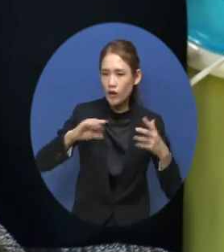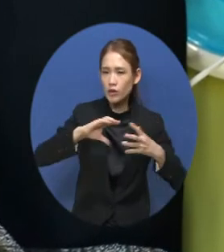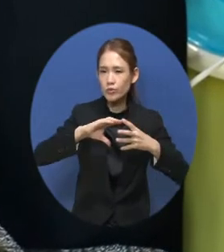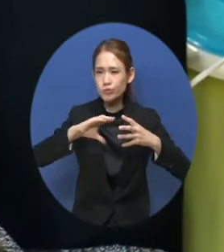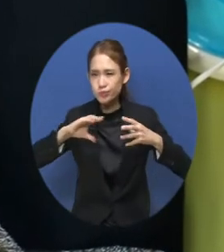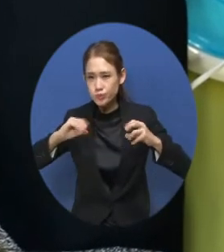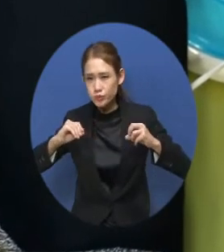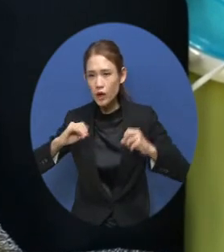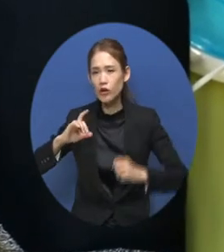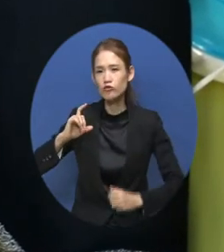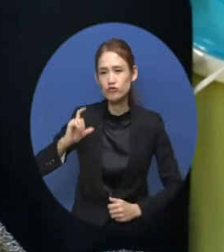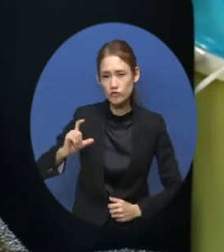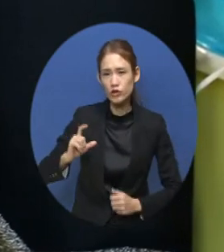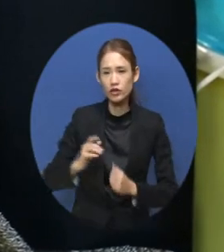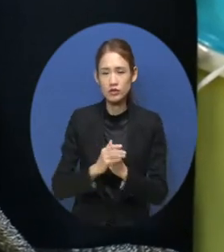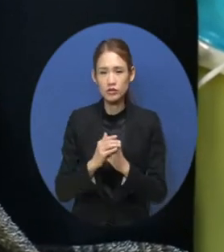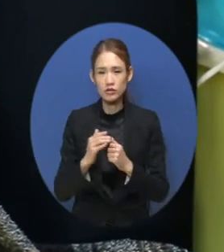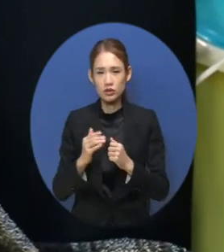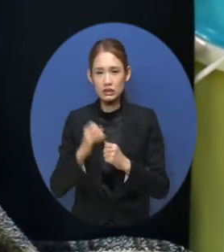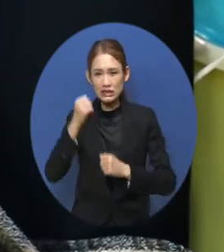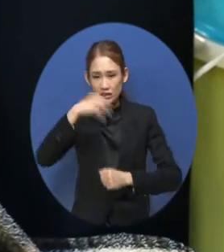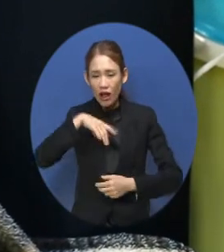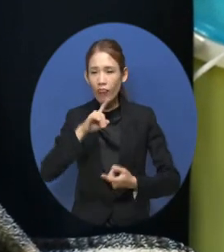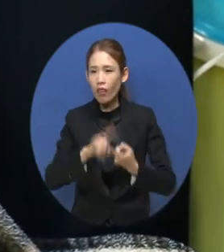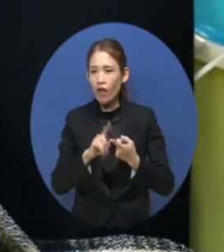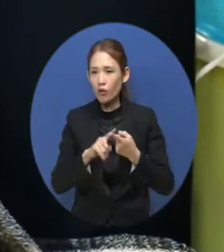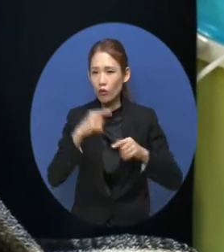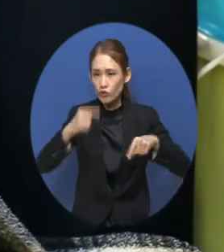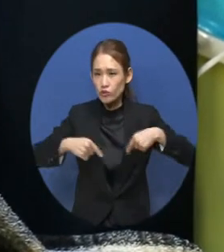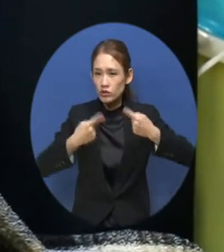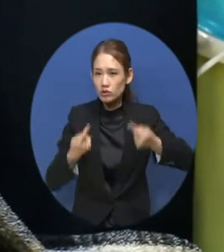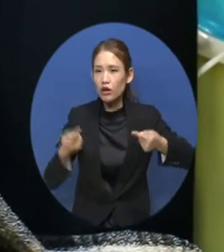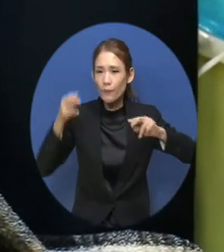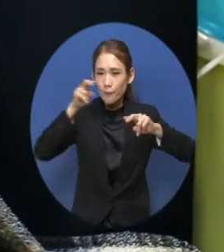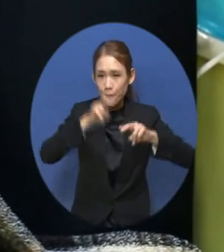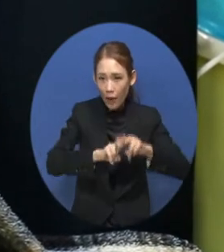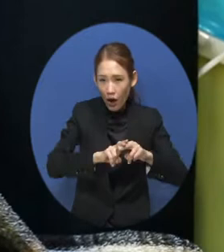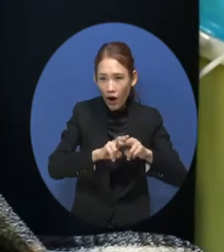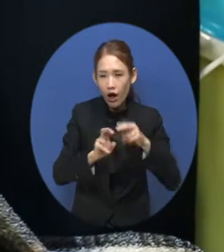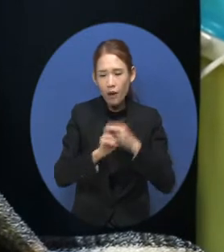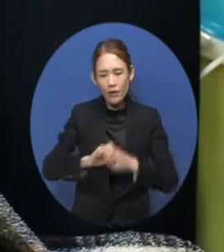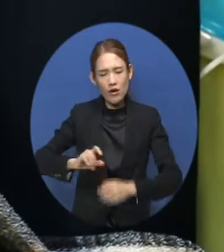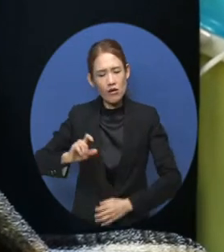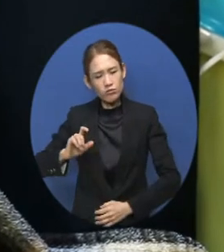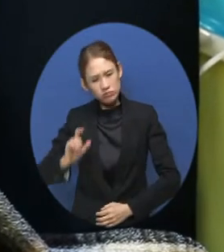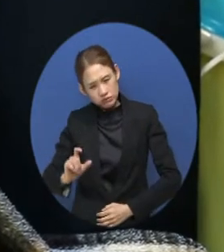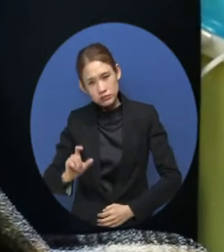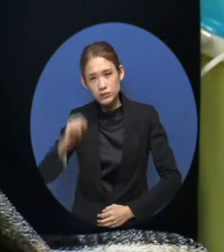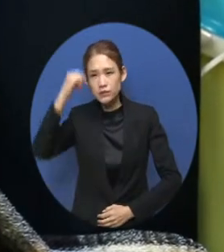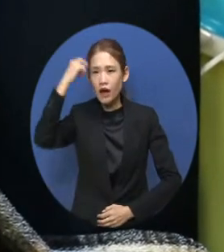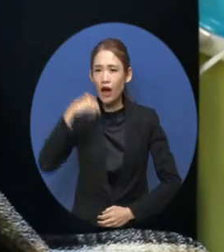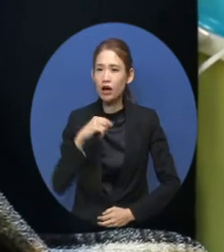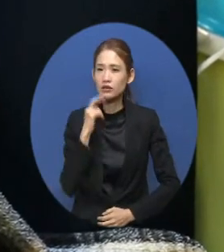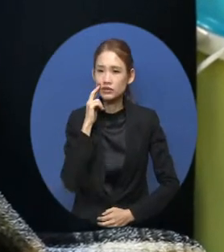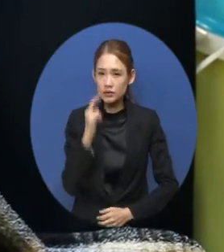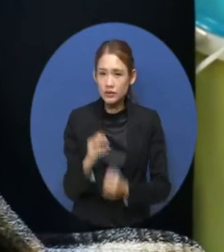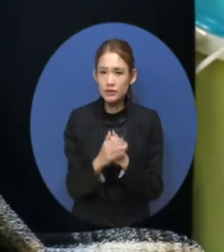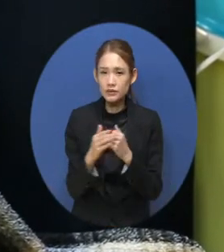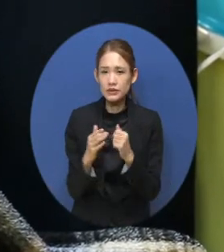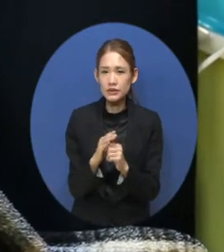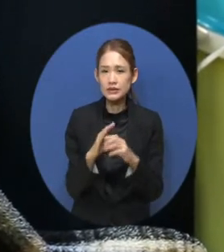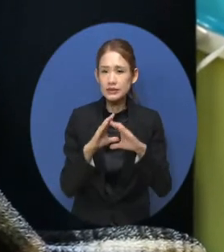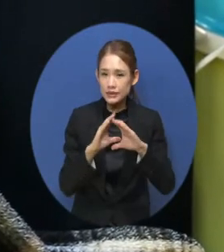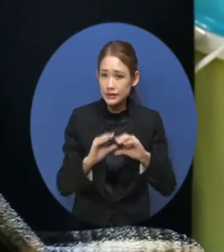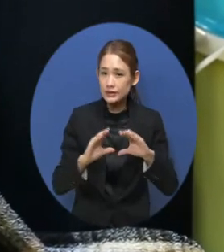안고 휠체어를 타게 되면 되게 많이 감지기 심해서 이렇게 미리 스트레칭